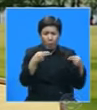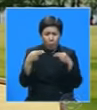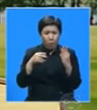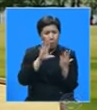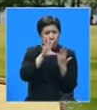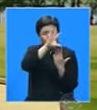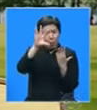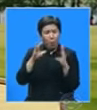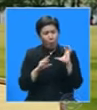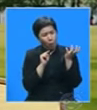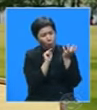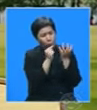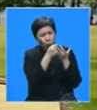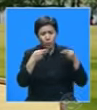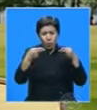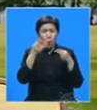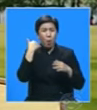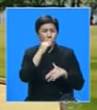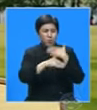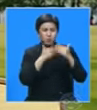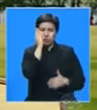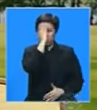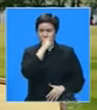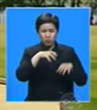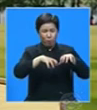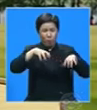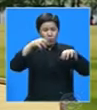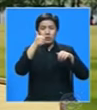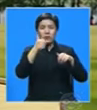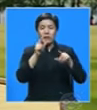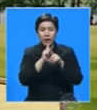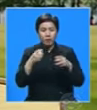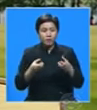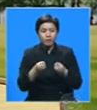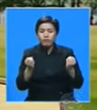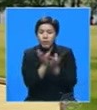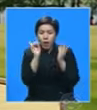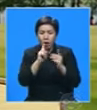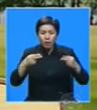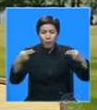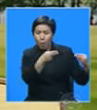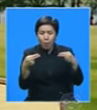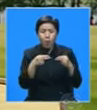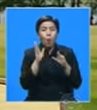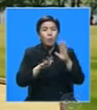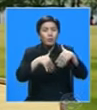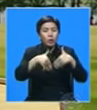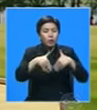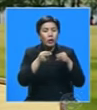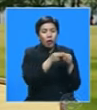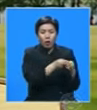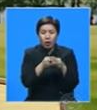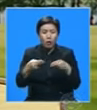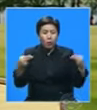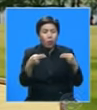บ้านเมืองหลายๆประเทศเนี่ยซึ่งเคยเจริญสวยงามก้าวหน้าต้องพังทลายเพราะการต่อสู้ของประชาชนคนในชาติ